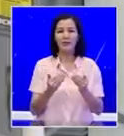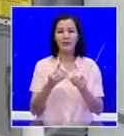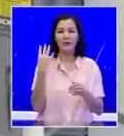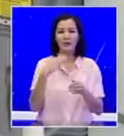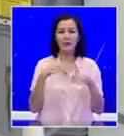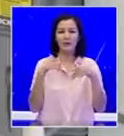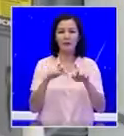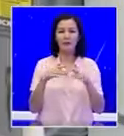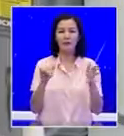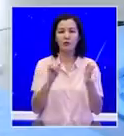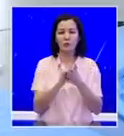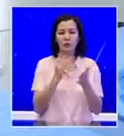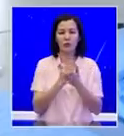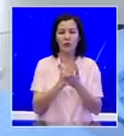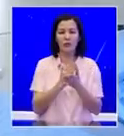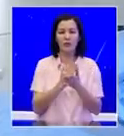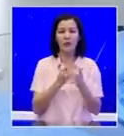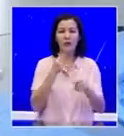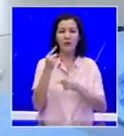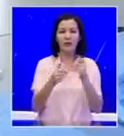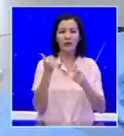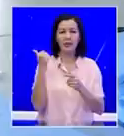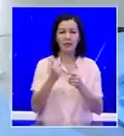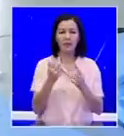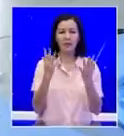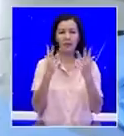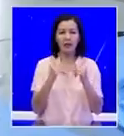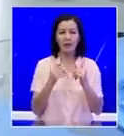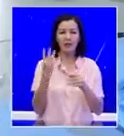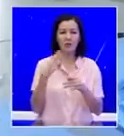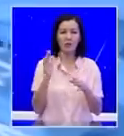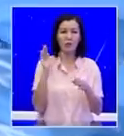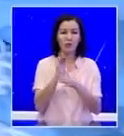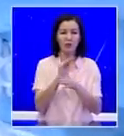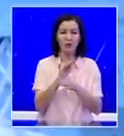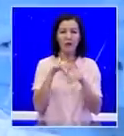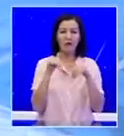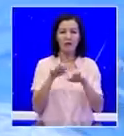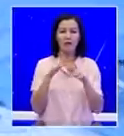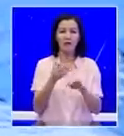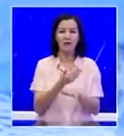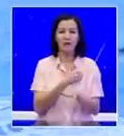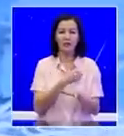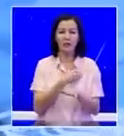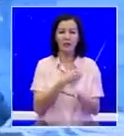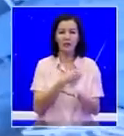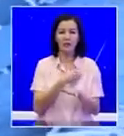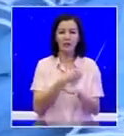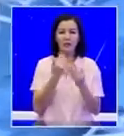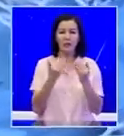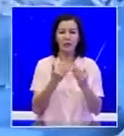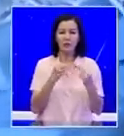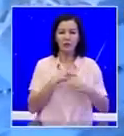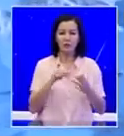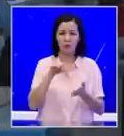тігін машинасы орнатылған. Оның саны келер аптада тағы 30-ға ұлғаймақ. Сондықтан тігін тіге алатын мамандарға есігіміз ашық дейді